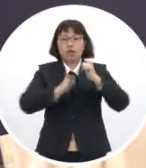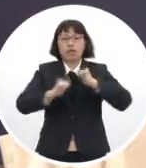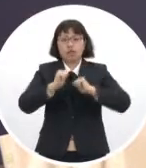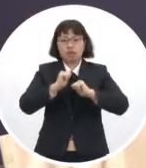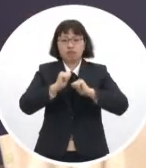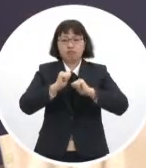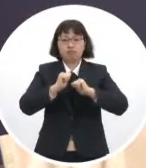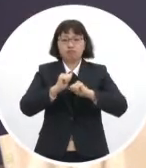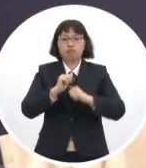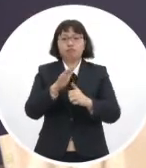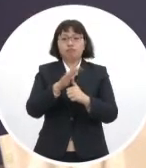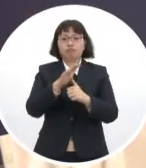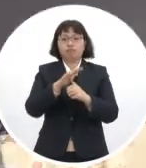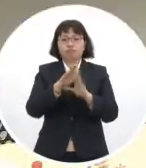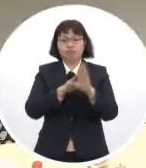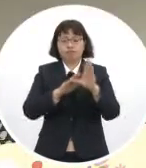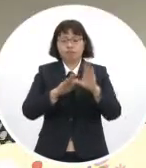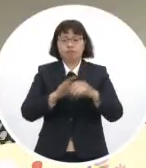とは。